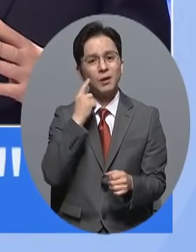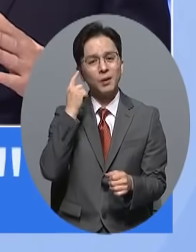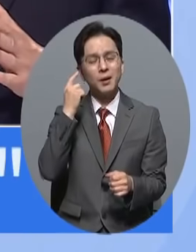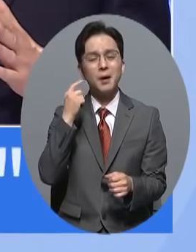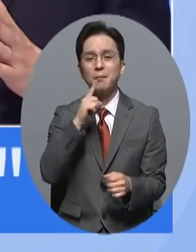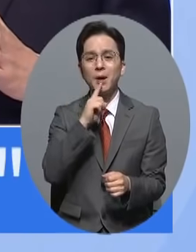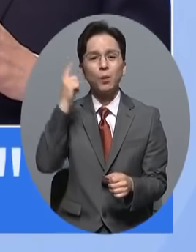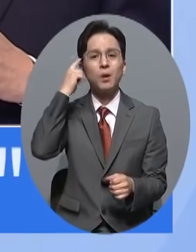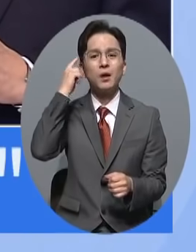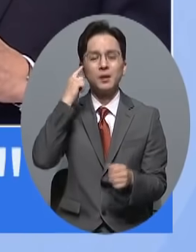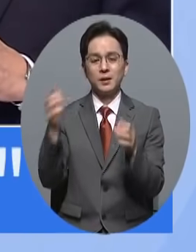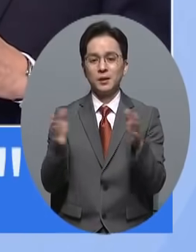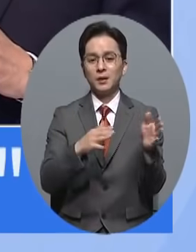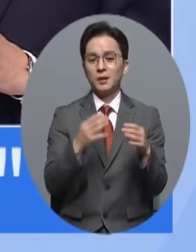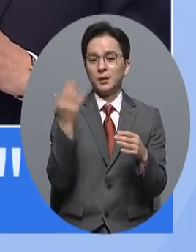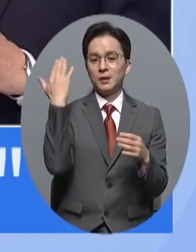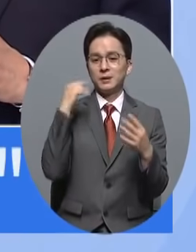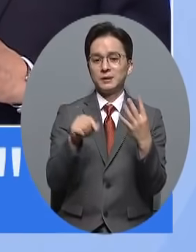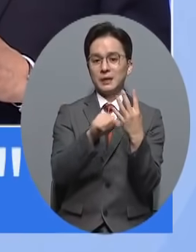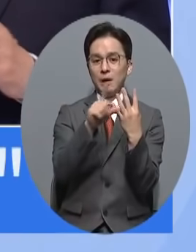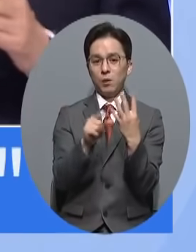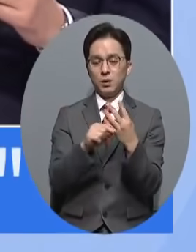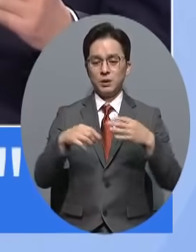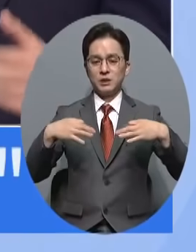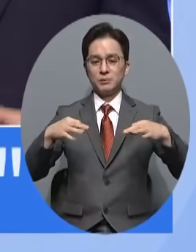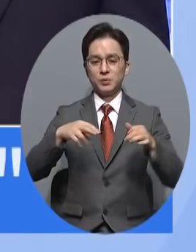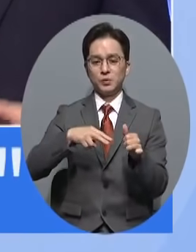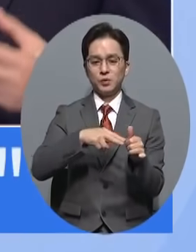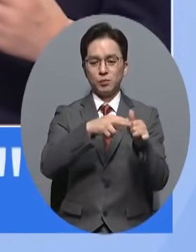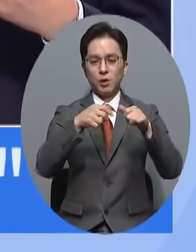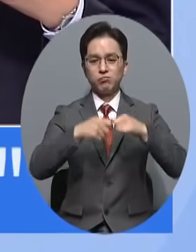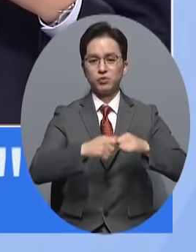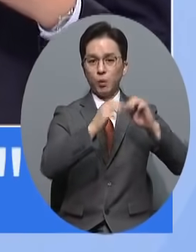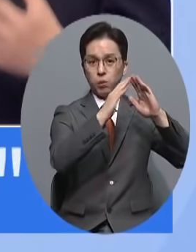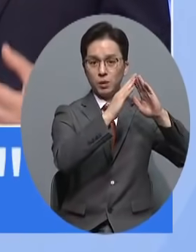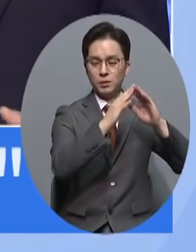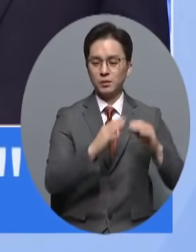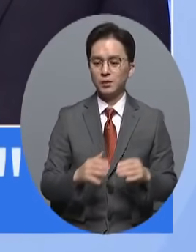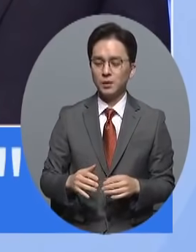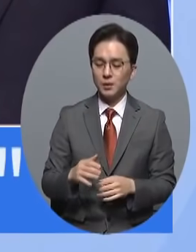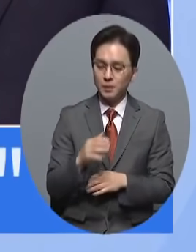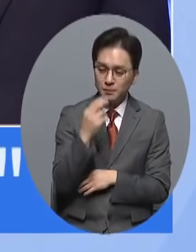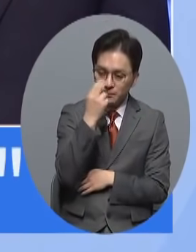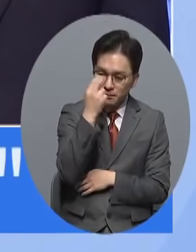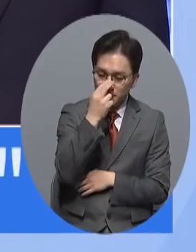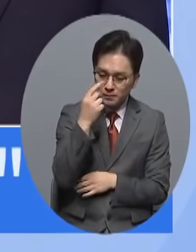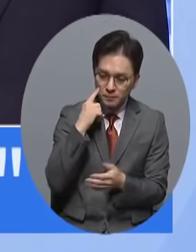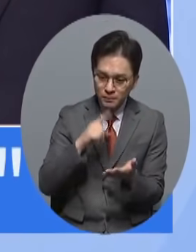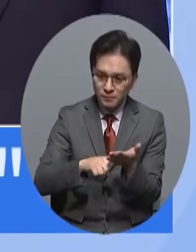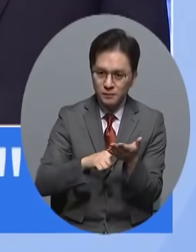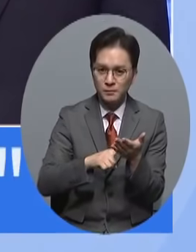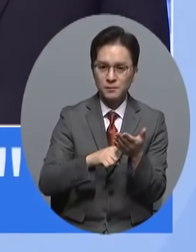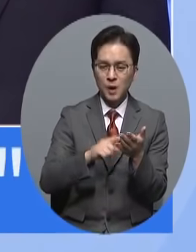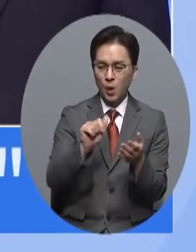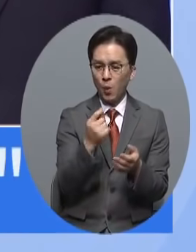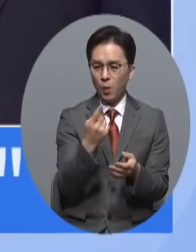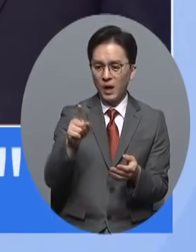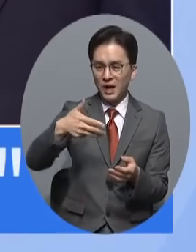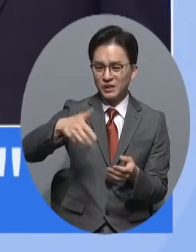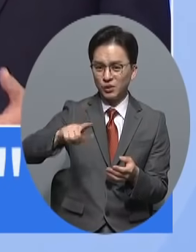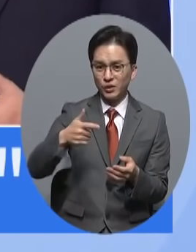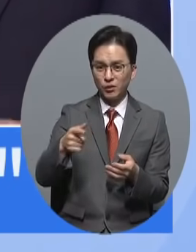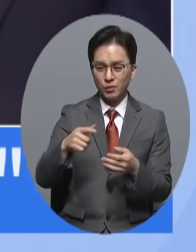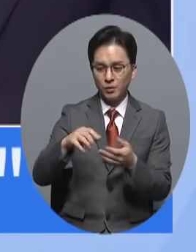금융정보분석원이 서울지방경찰청에 수상한 자금 흐름이 화천대유에 있다고 넘겼는데 예. 5개월 만에 첫 수사를 착수했어요. 예. 그러다 보니까